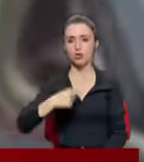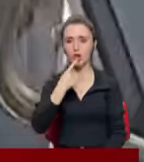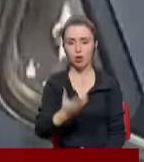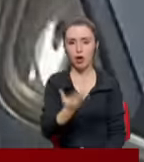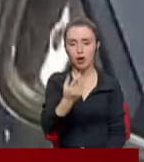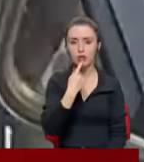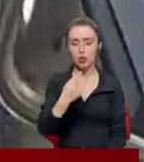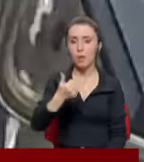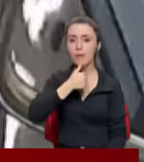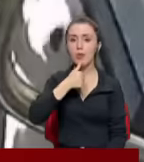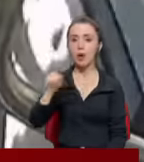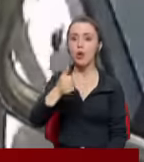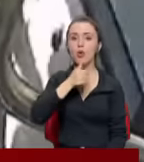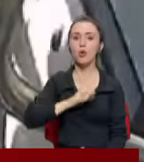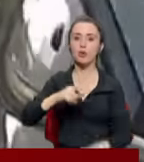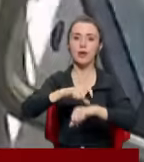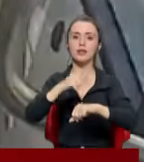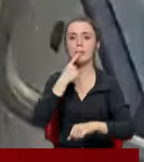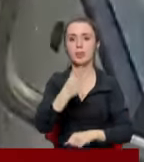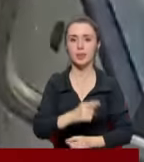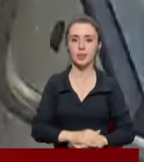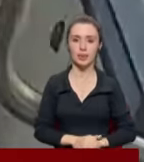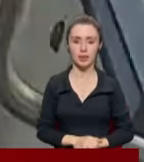istedi ama babası oğlum hasta